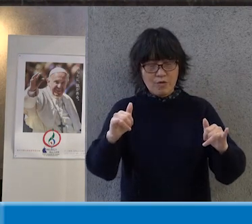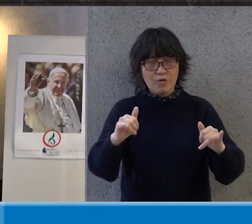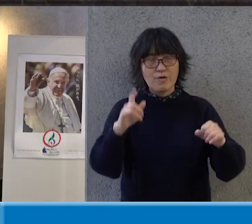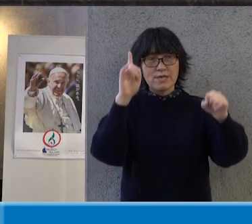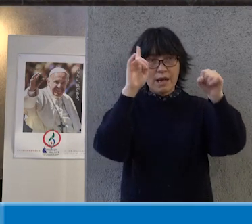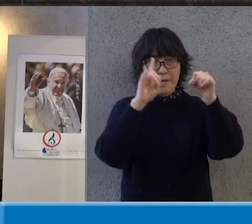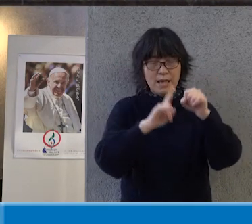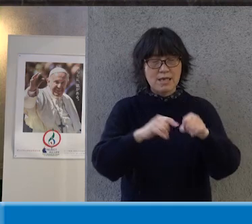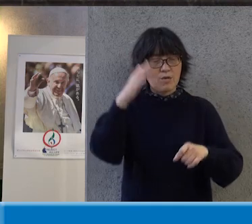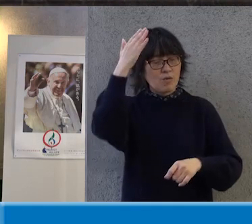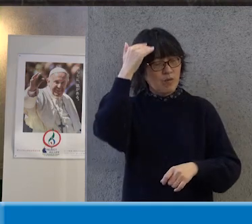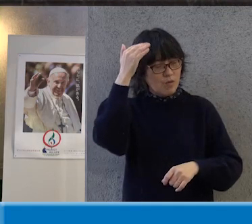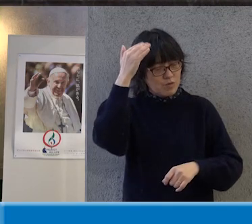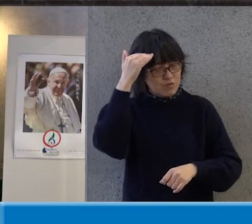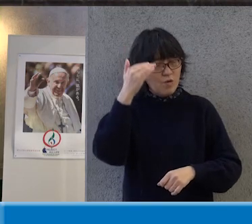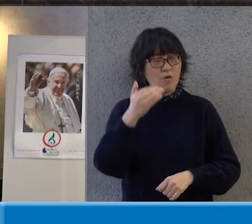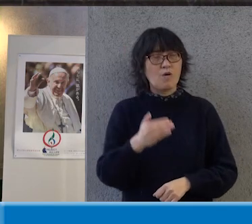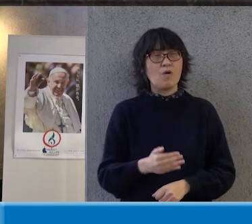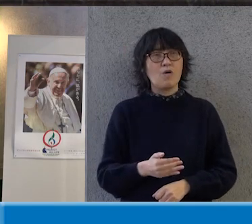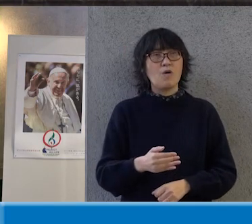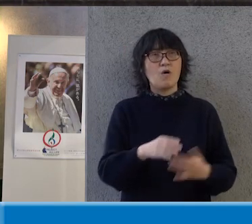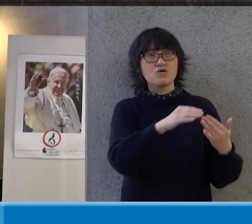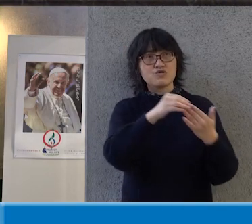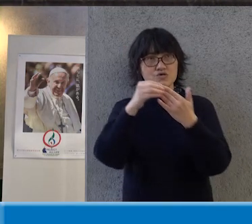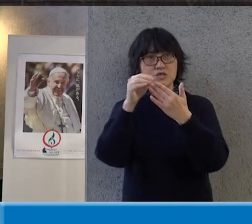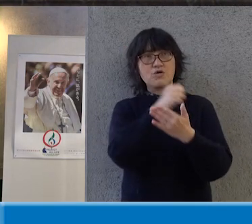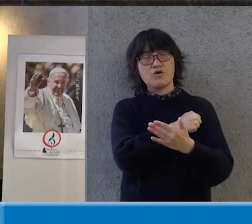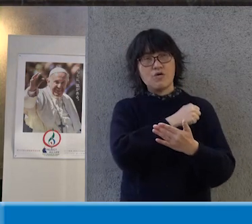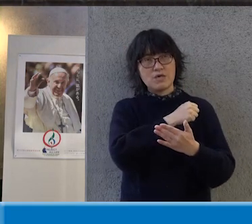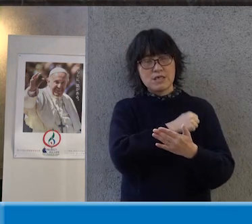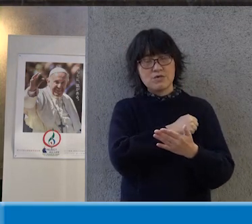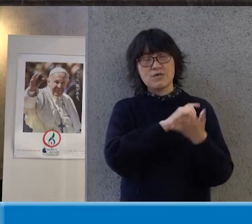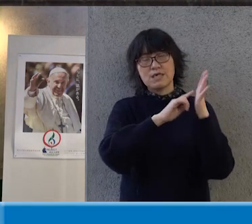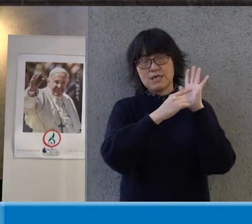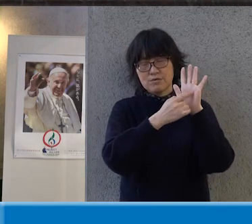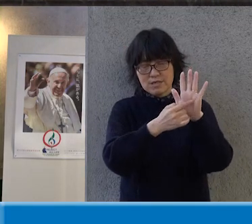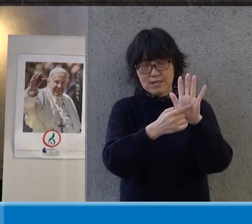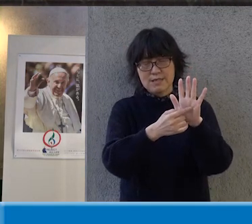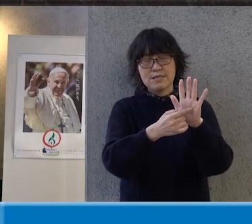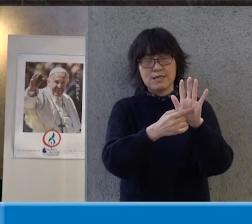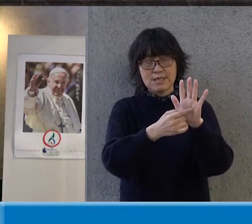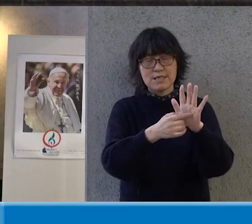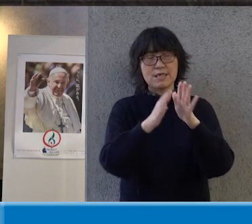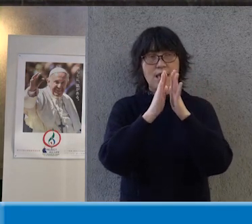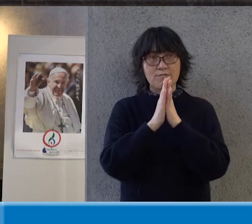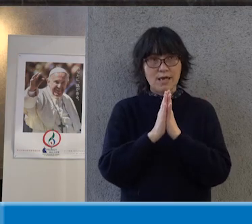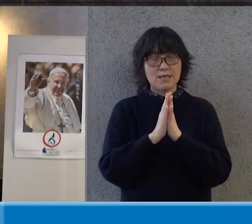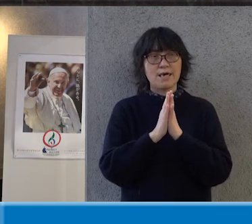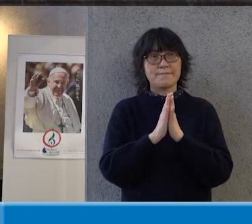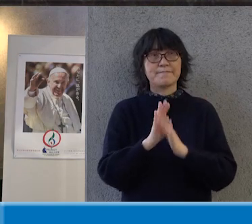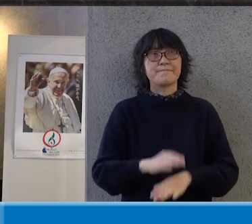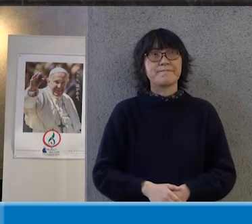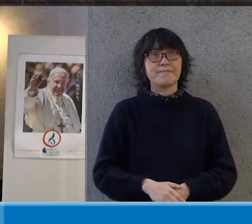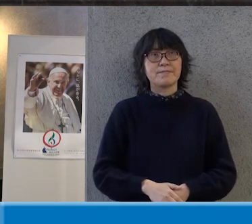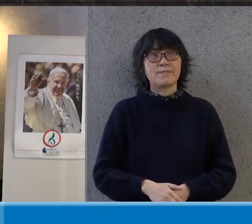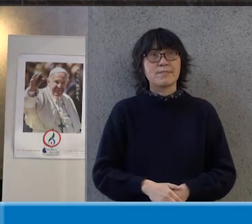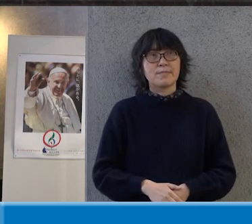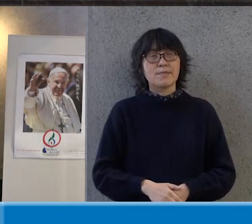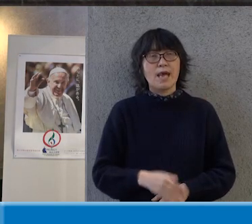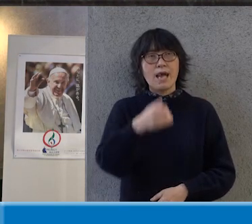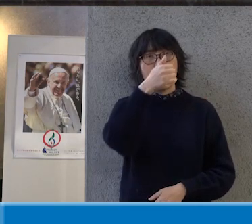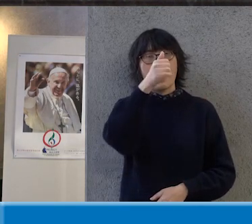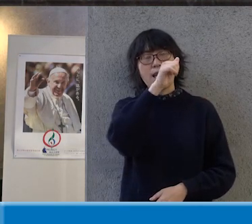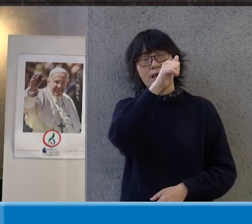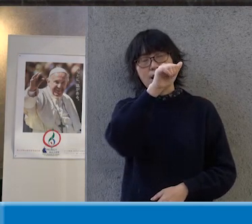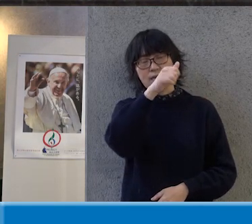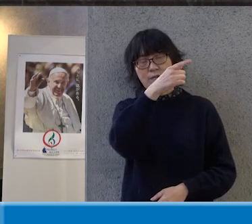を救いと命の印としてください。人々がアダムから受け